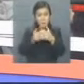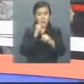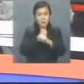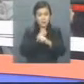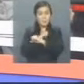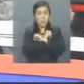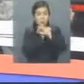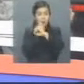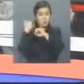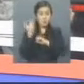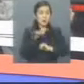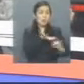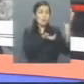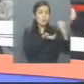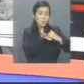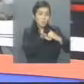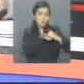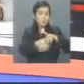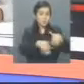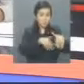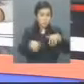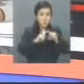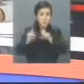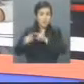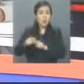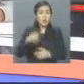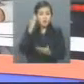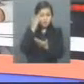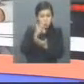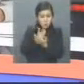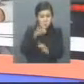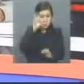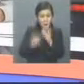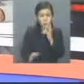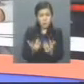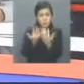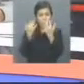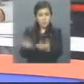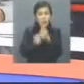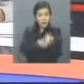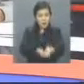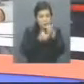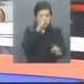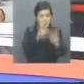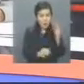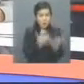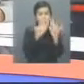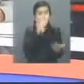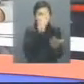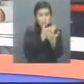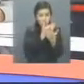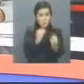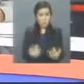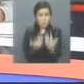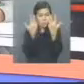มมือไปยังประชาชนนะคะทุกภาคส่วนให้งดเว้นในการเผาไฟป่าแล้วก็วัสดุพื้นที่การเกษตรเพื่อลดผลกระทบตรงส่วนนี้ด้วยค่ะ ส่วน